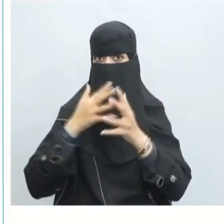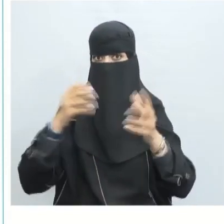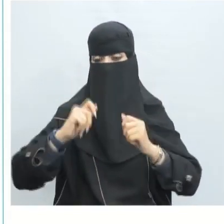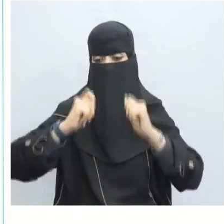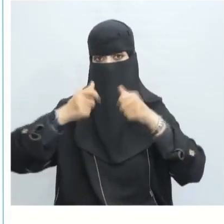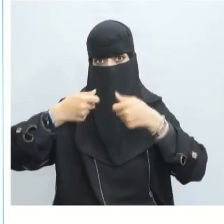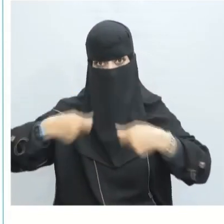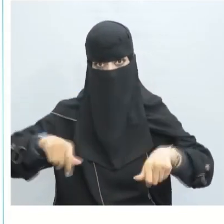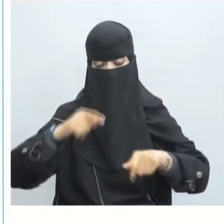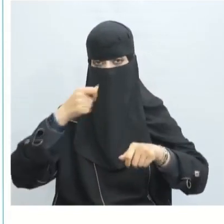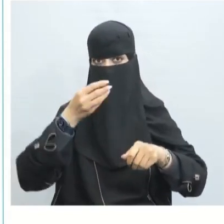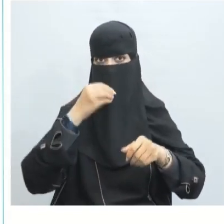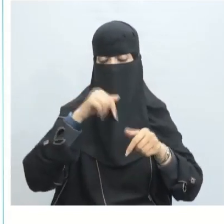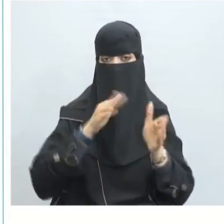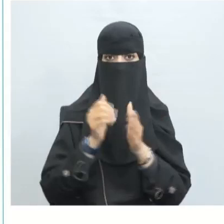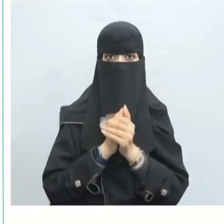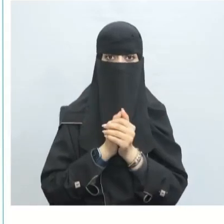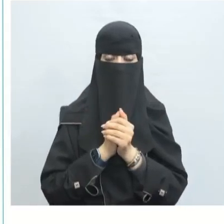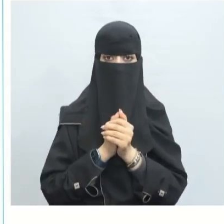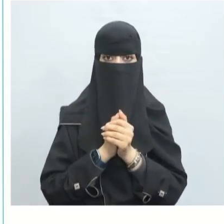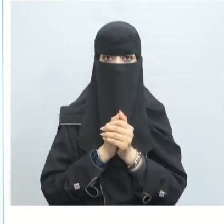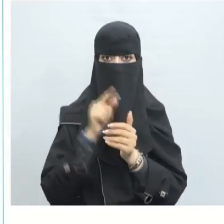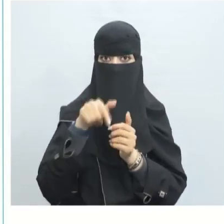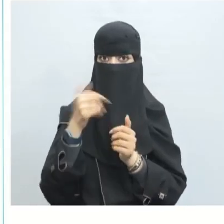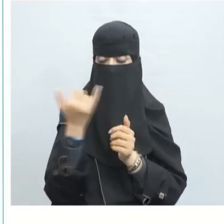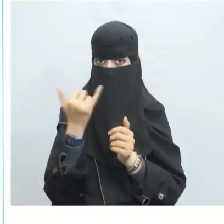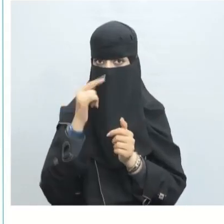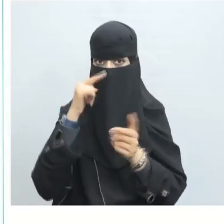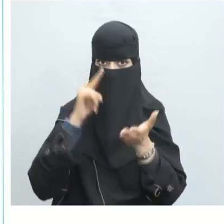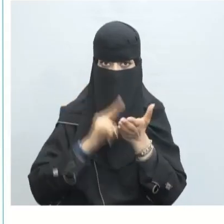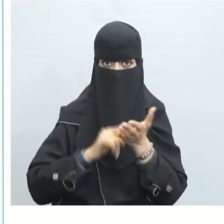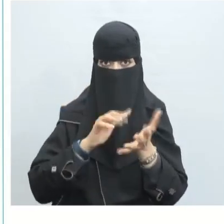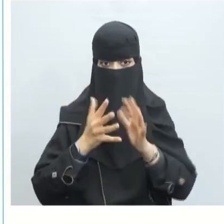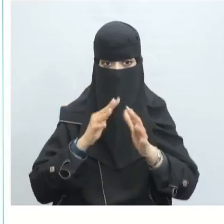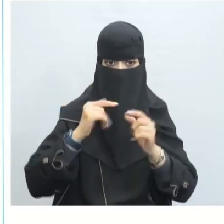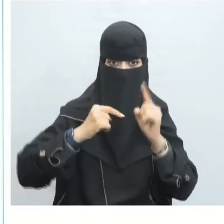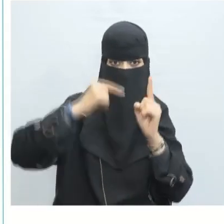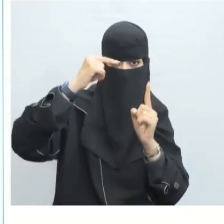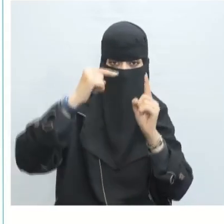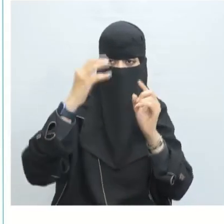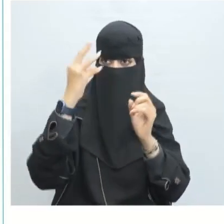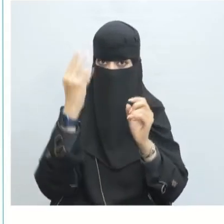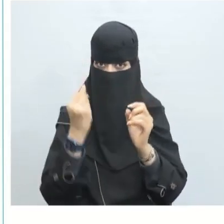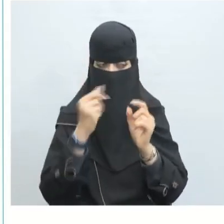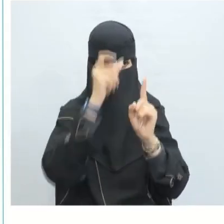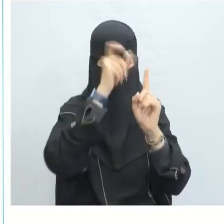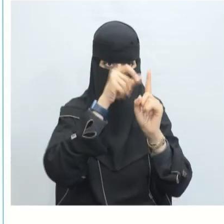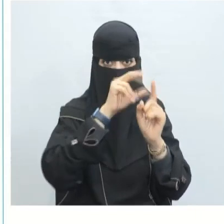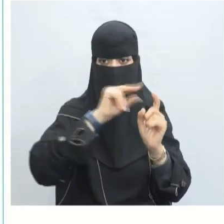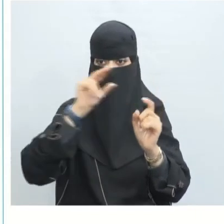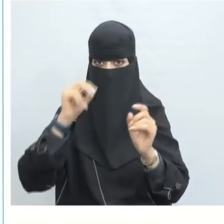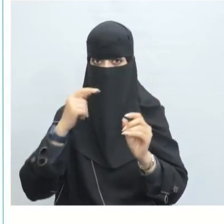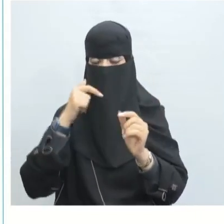واهدار المال والمستلزمات لذلك مهم جدا ان يتم التقدير ويكون الامر مقدر